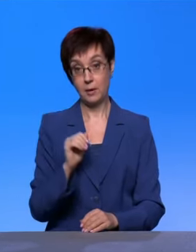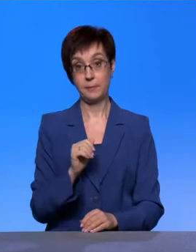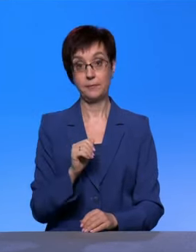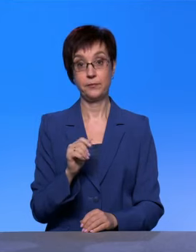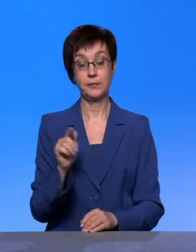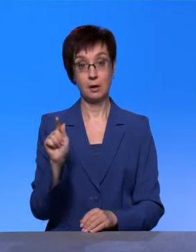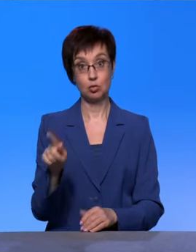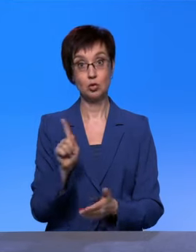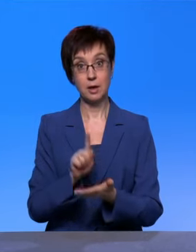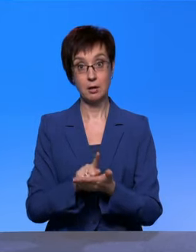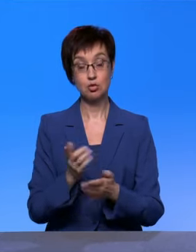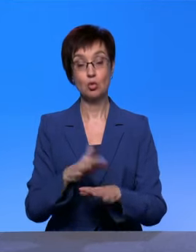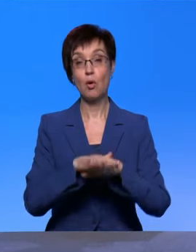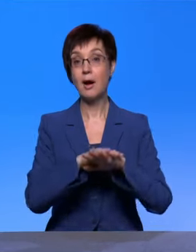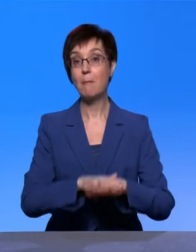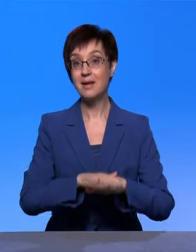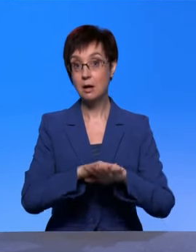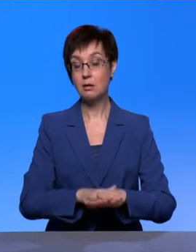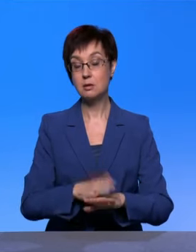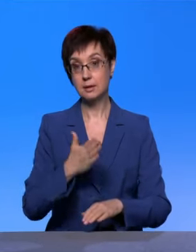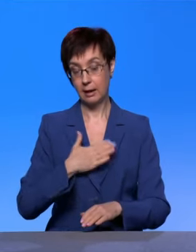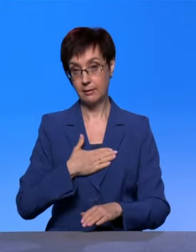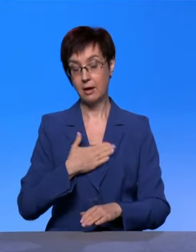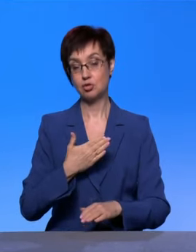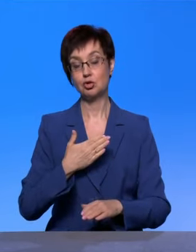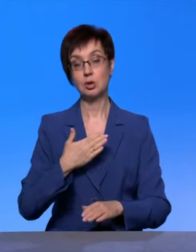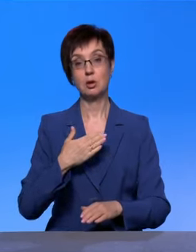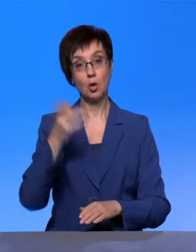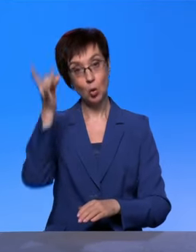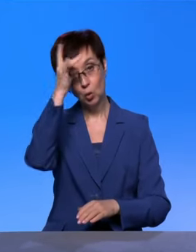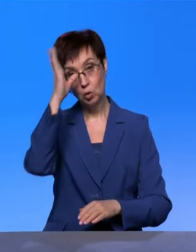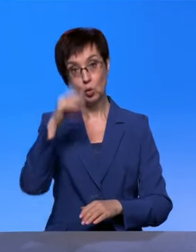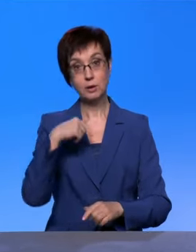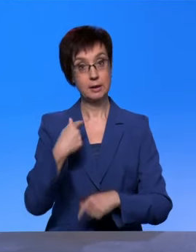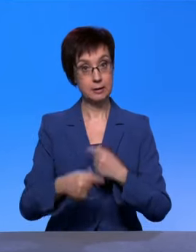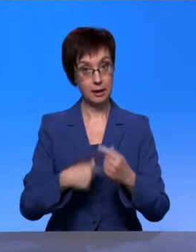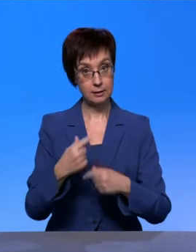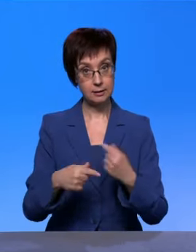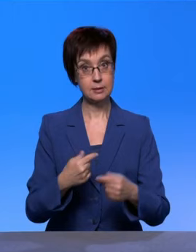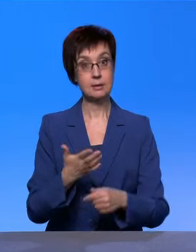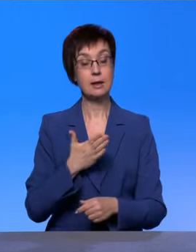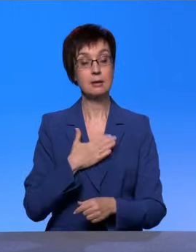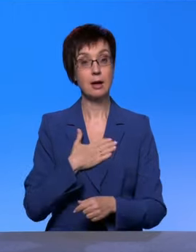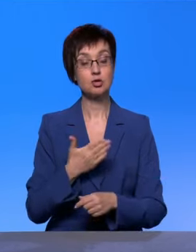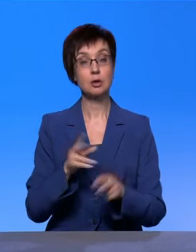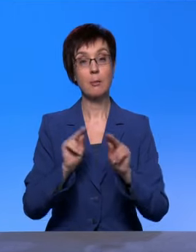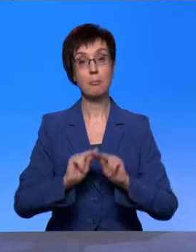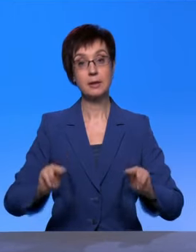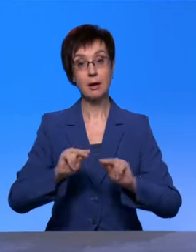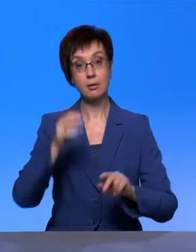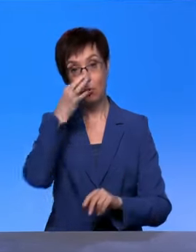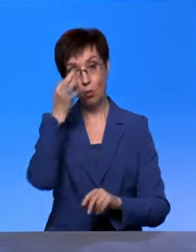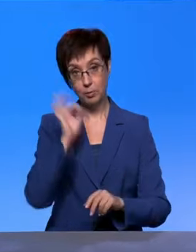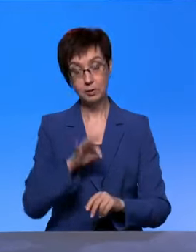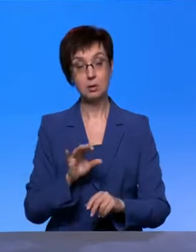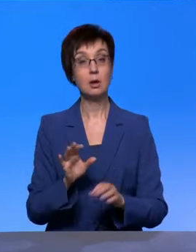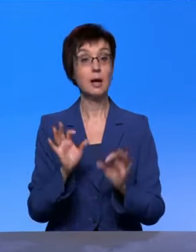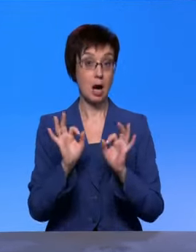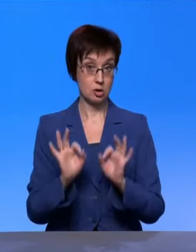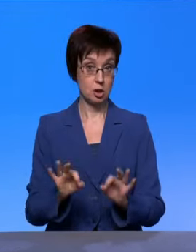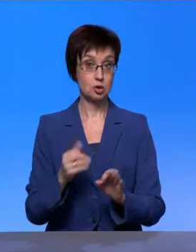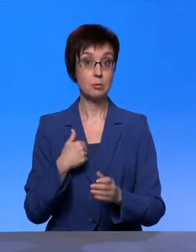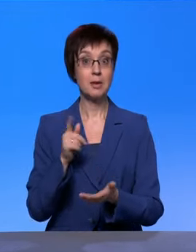наших традициях культурных, на нашем педагогическом опыте. И, конечно, ну, мы должны учитывать, использовать то,